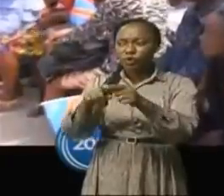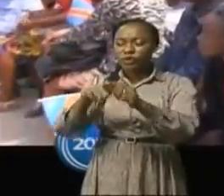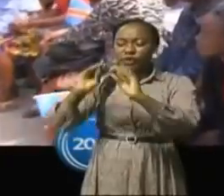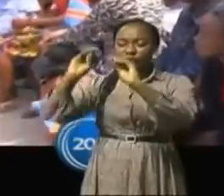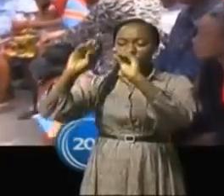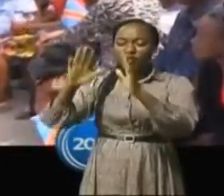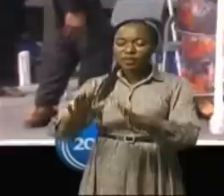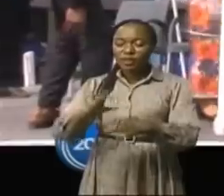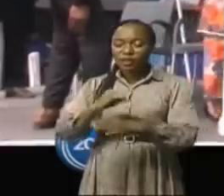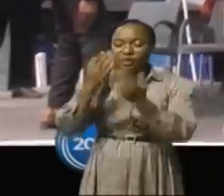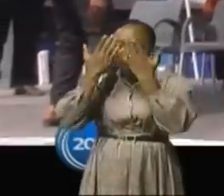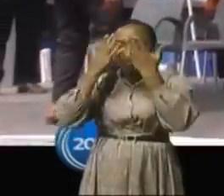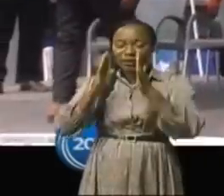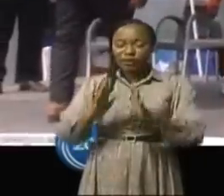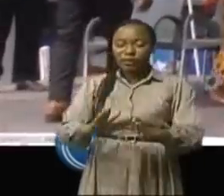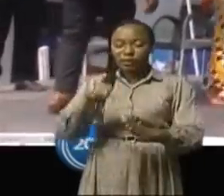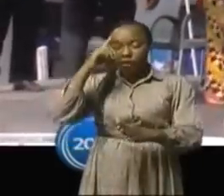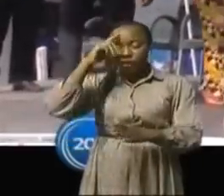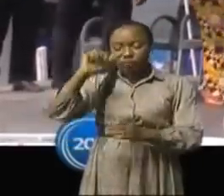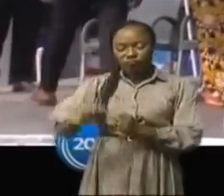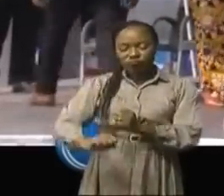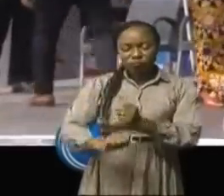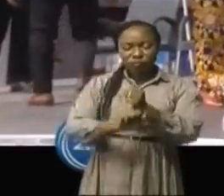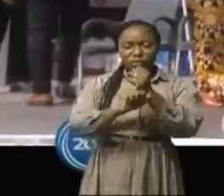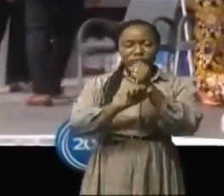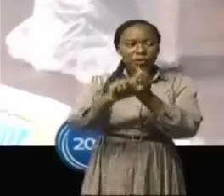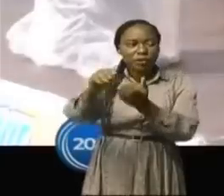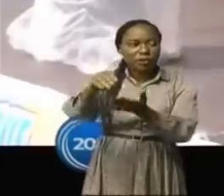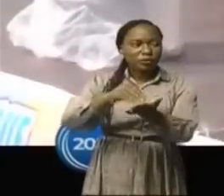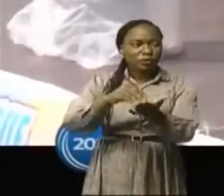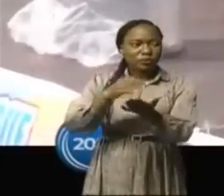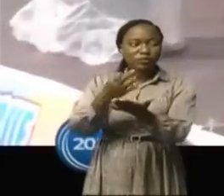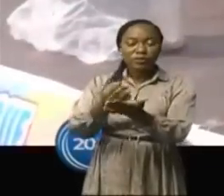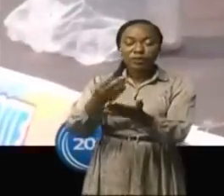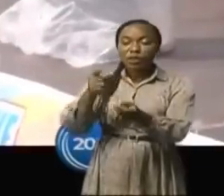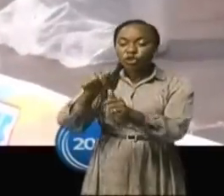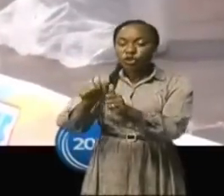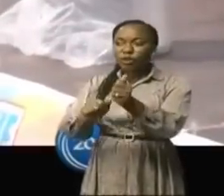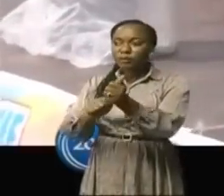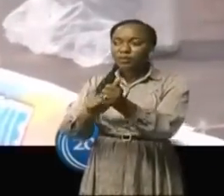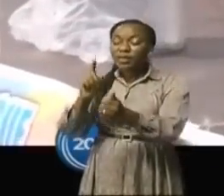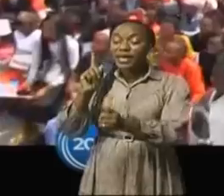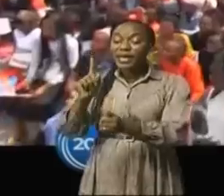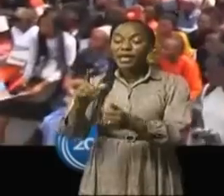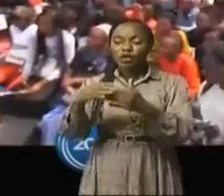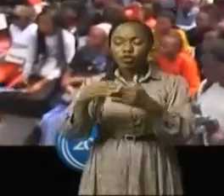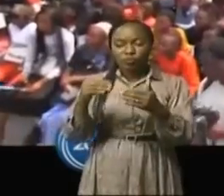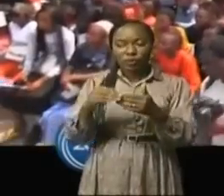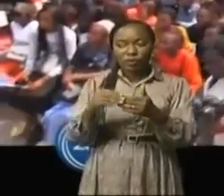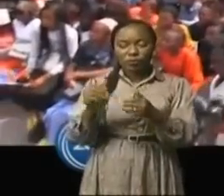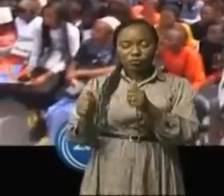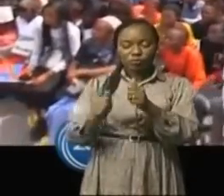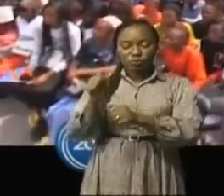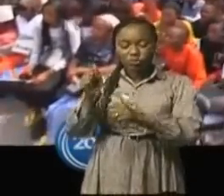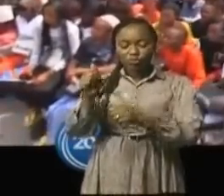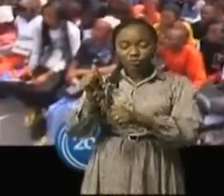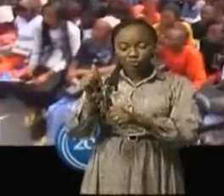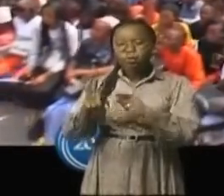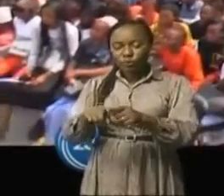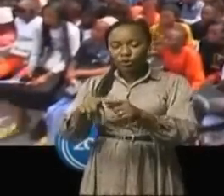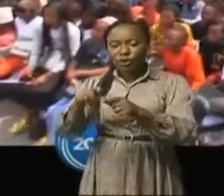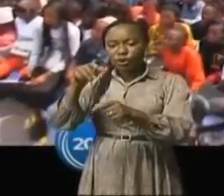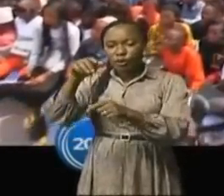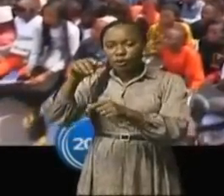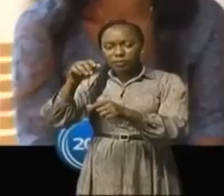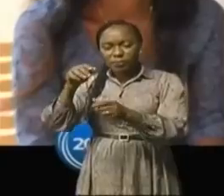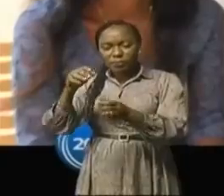professorales et les étudiants pour un apport efficace des contributions avec chacun $1 ou plus. Ce, on vient